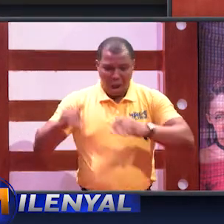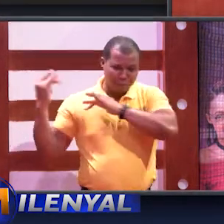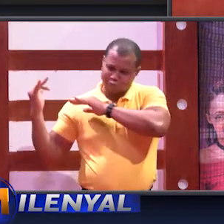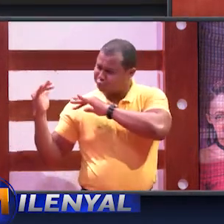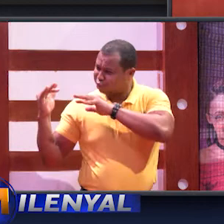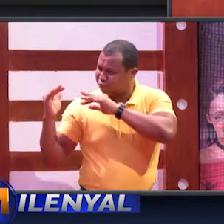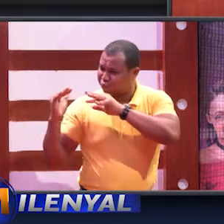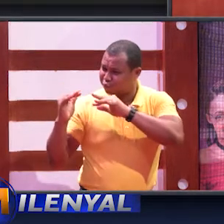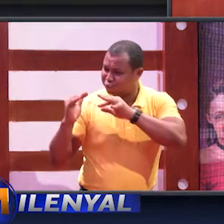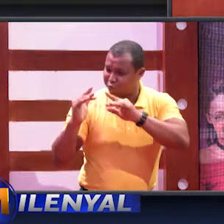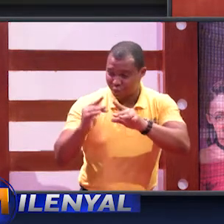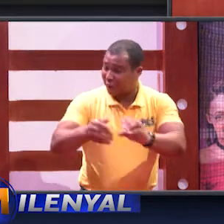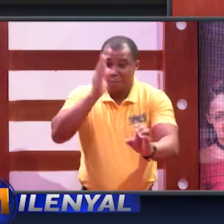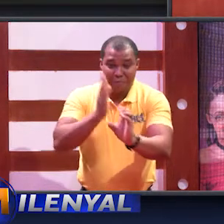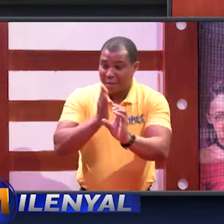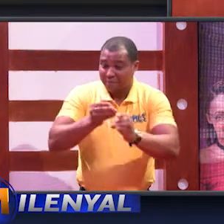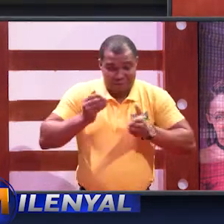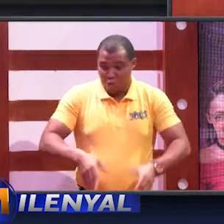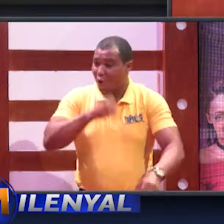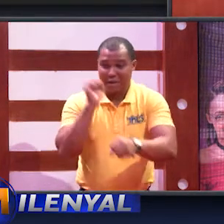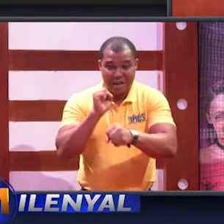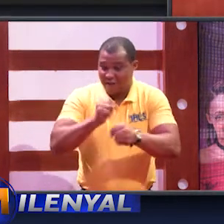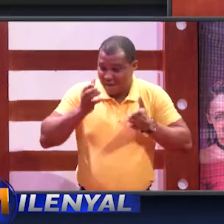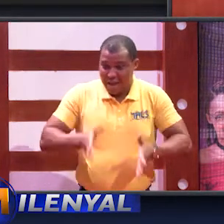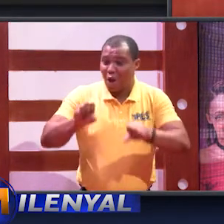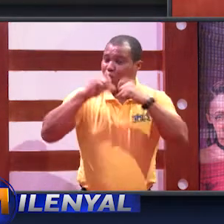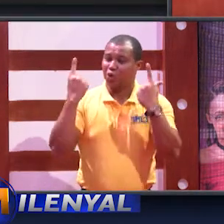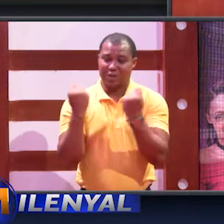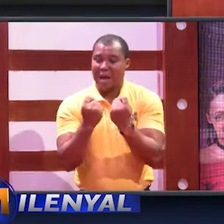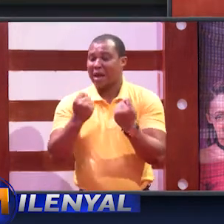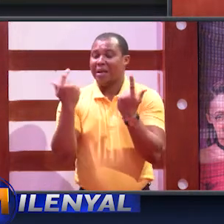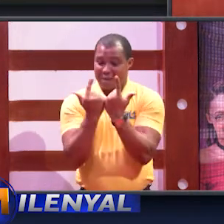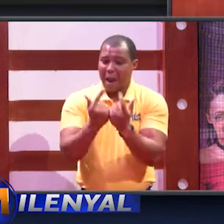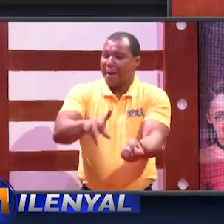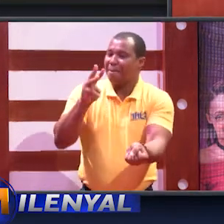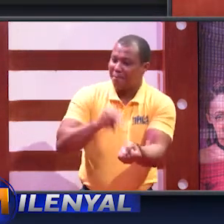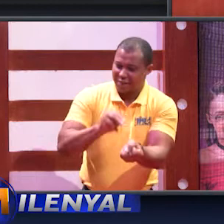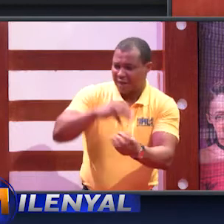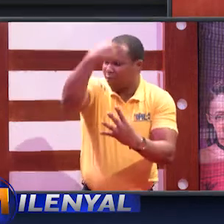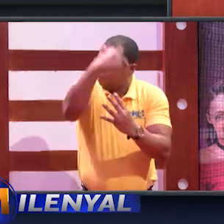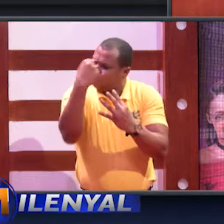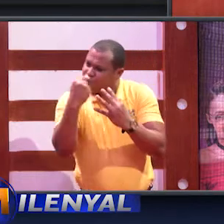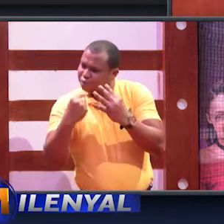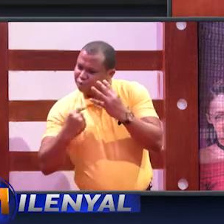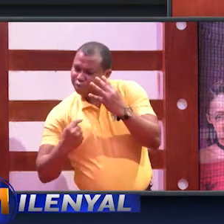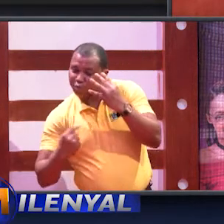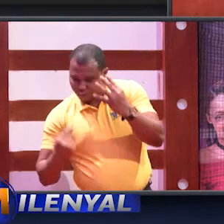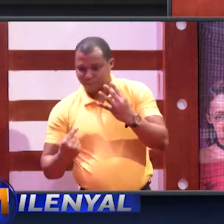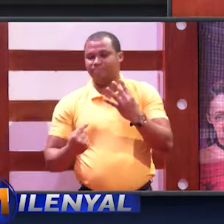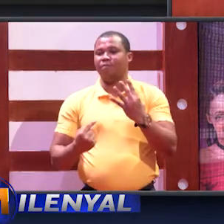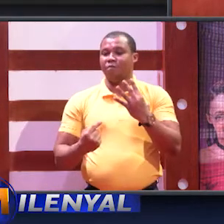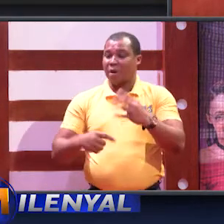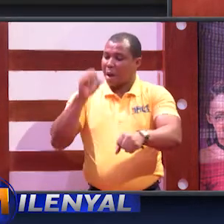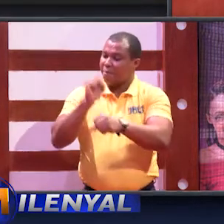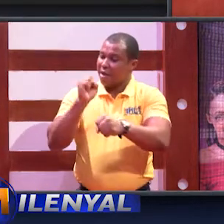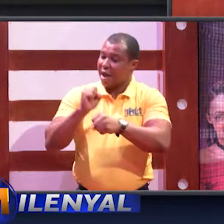plus jeune et jeune ça aussi des psychologues des travailleurs sociaux des médecins etc. Donc c'est de monde directement qui est sur le